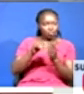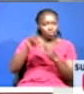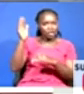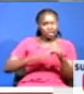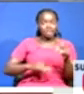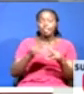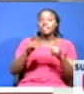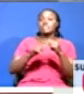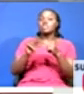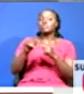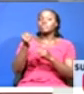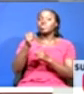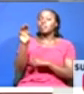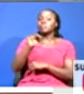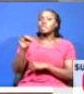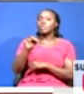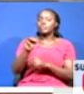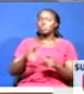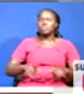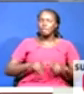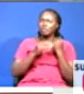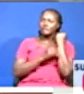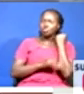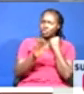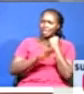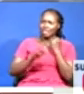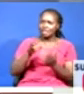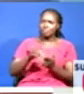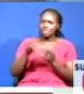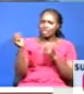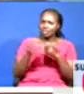milioni 6.5 wanaoishi katika makazi duni, hasa mitaa ya mabanda.